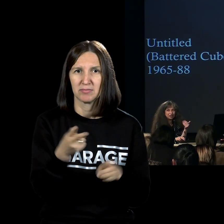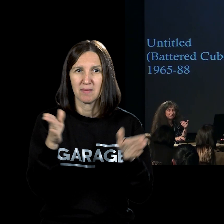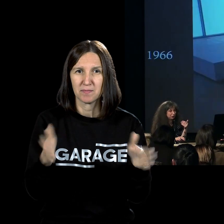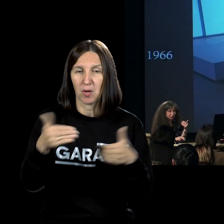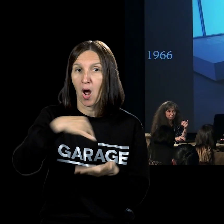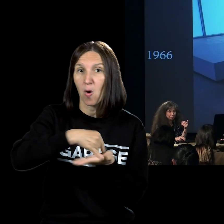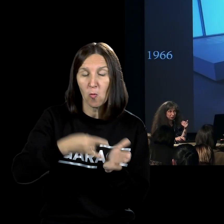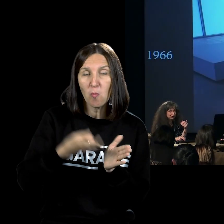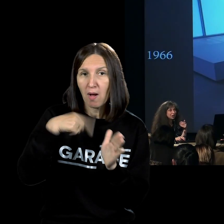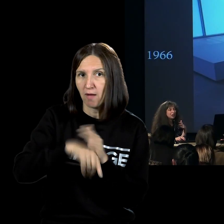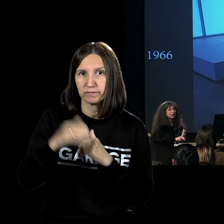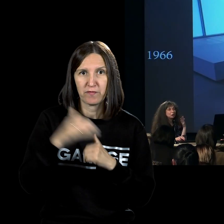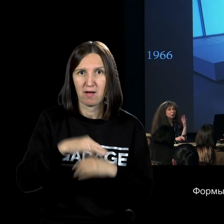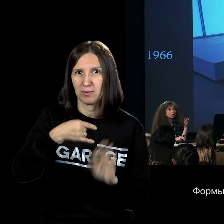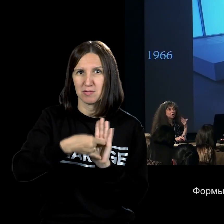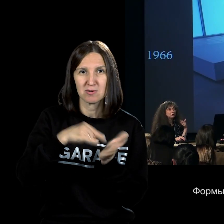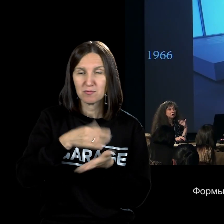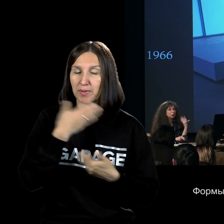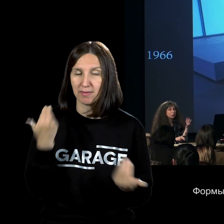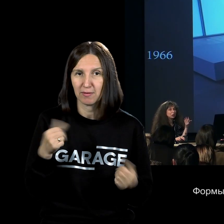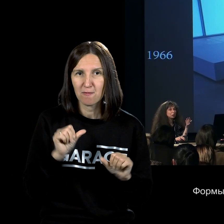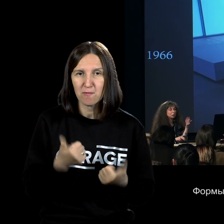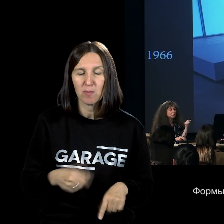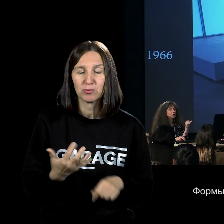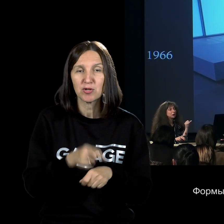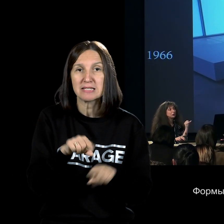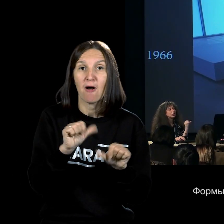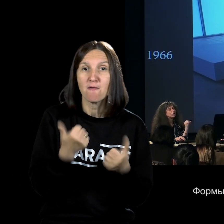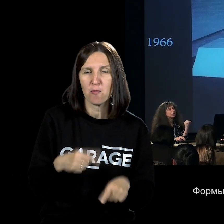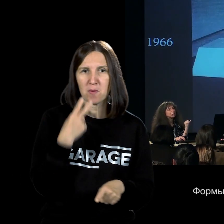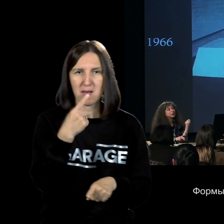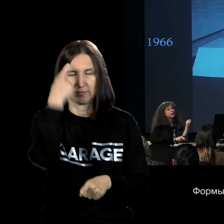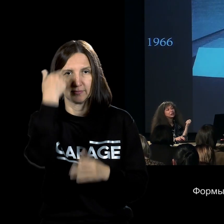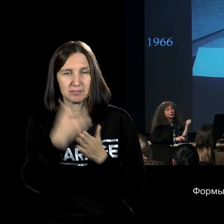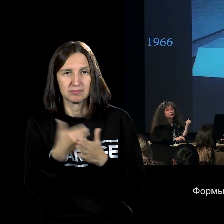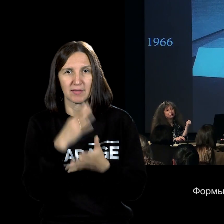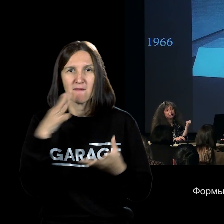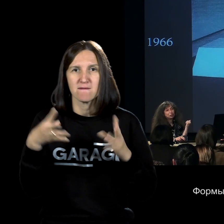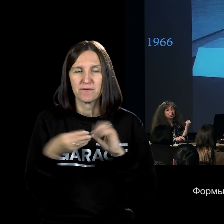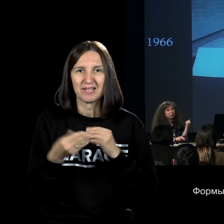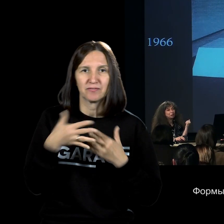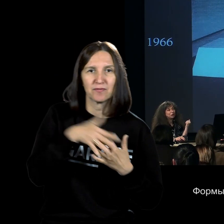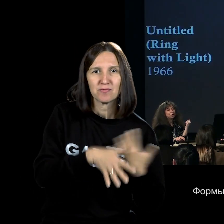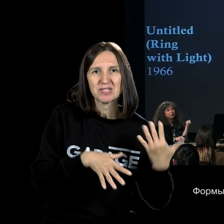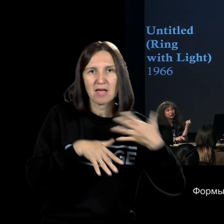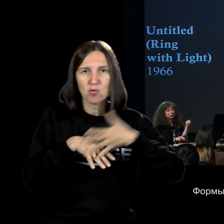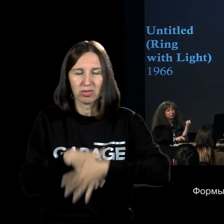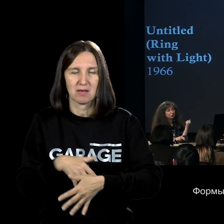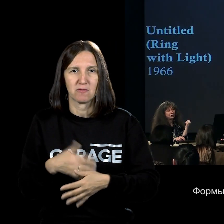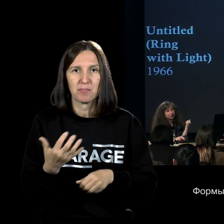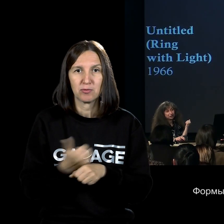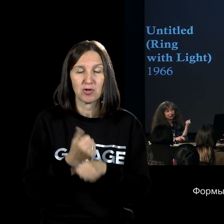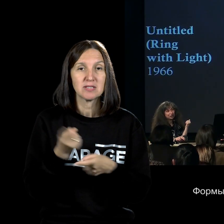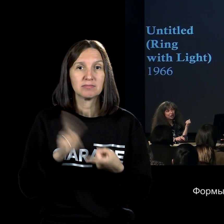самом деле не является кубами, то, что как бы формы, которые предполагают некое взаимодействие с ними, формы, которые меняются от